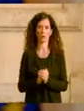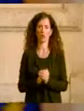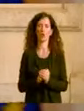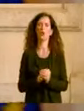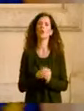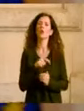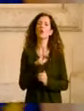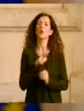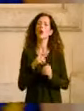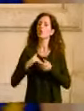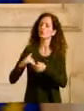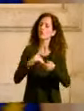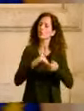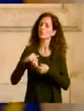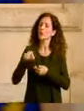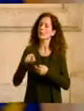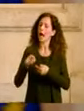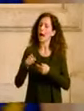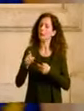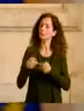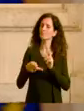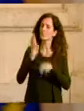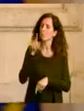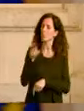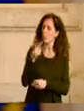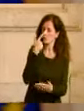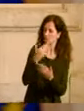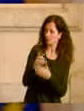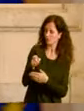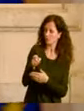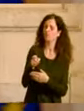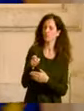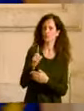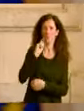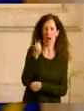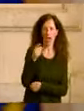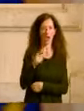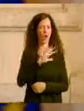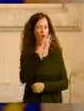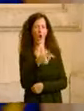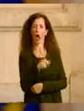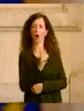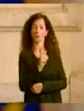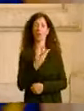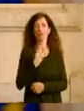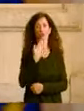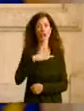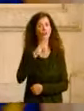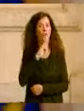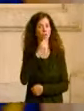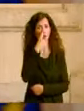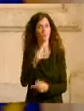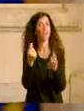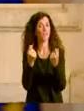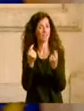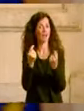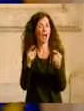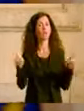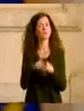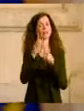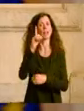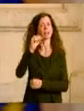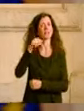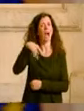societario giudicato più attraente, ci sono anche delle agevolazioni fiscali, il cosiddetto dumping